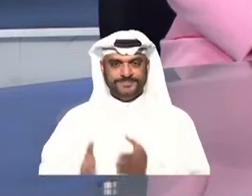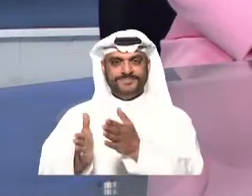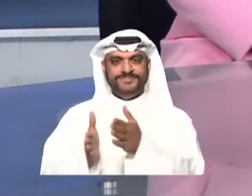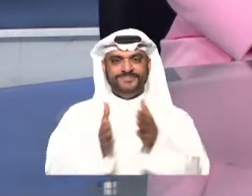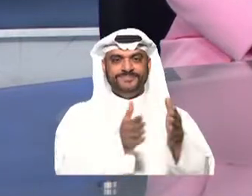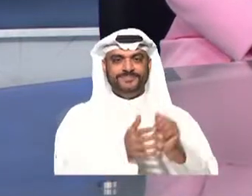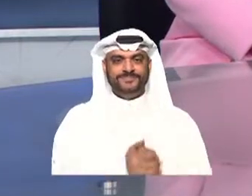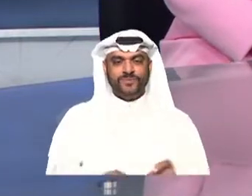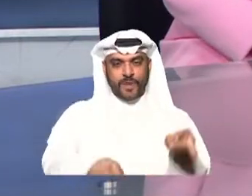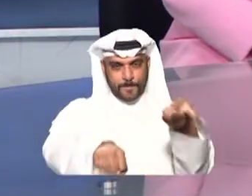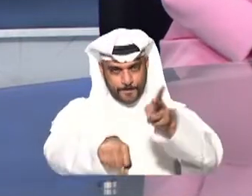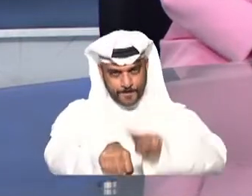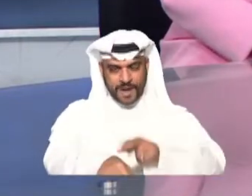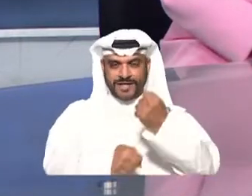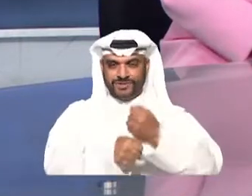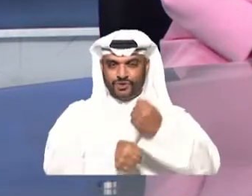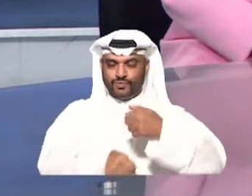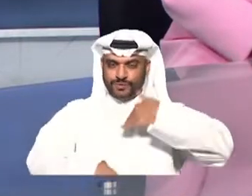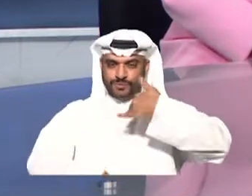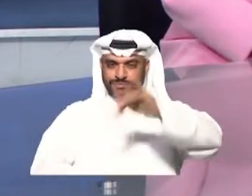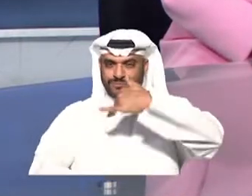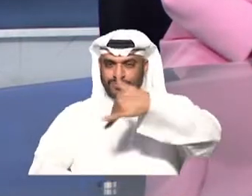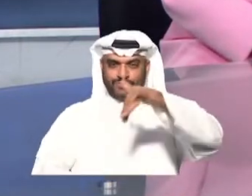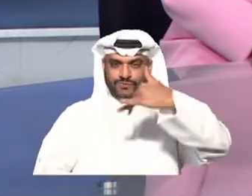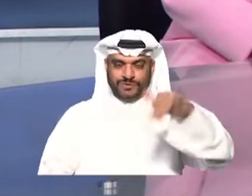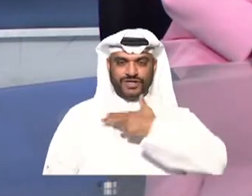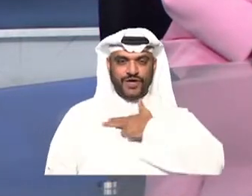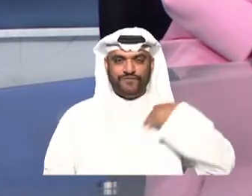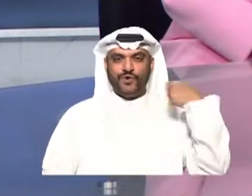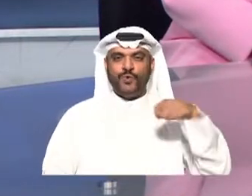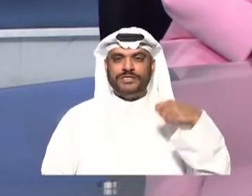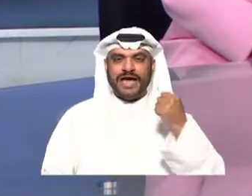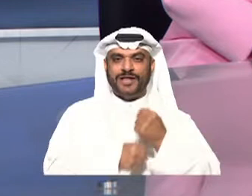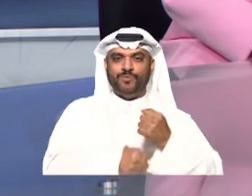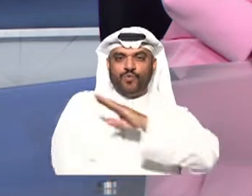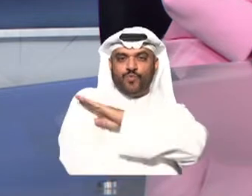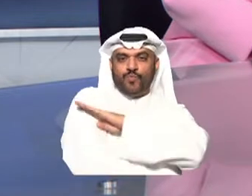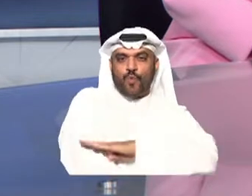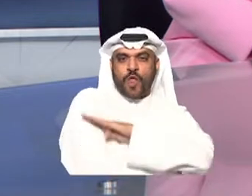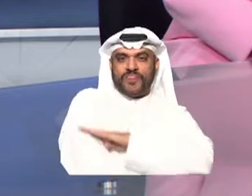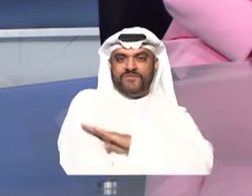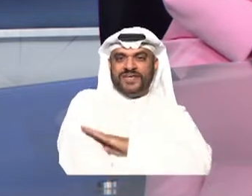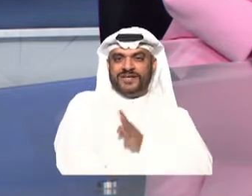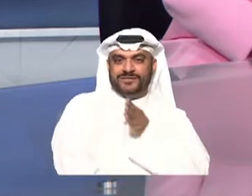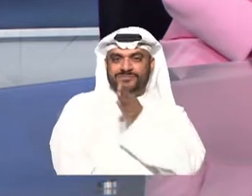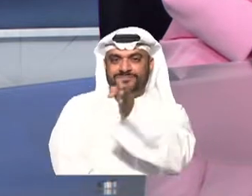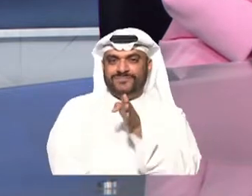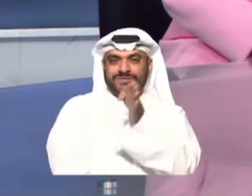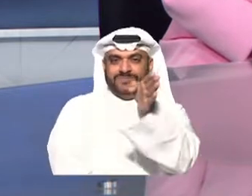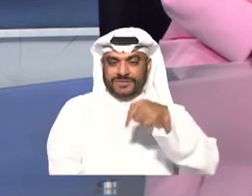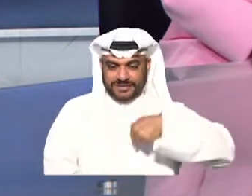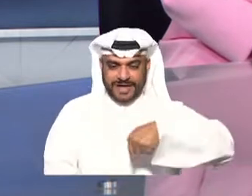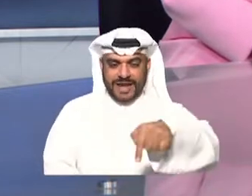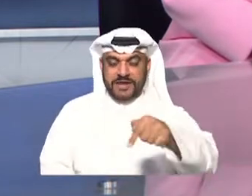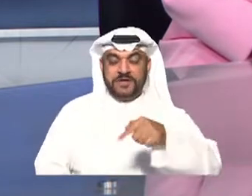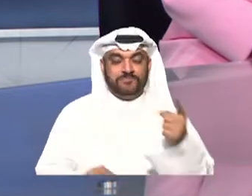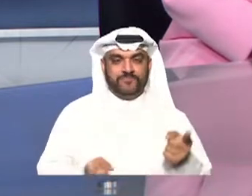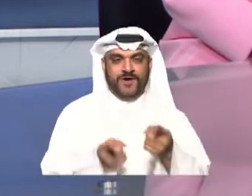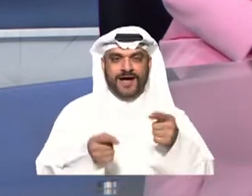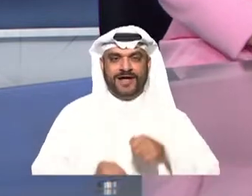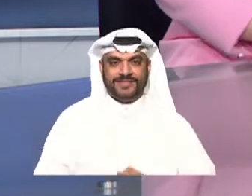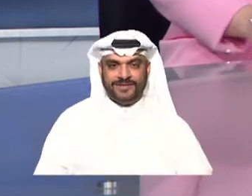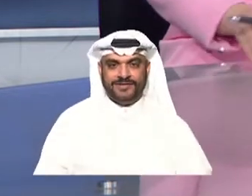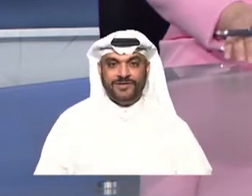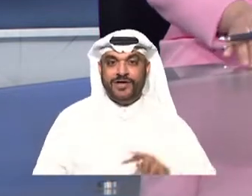ومع استئناف العمل في المؤسسات والجهات الحكومية ضمن المرحلة الثانية من خطة العودة التدريجية للحياة الطبيعية،